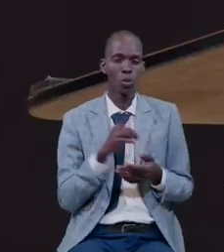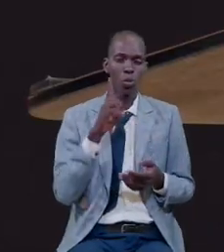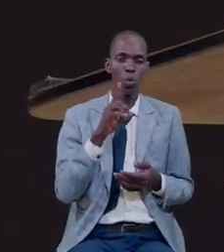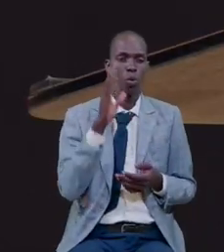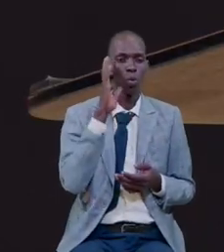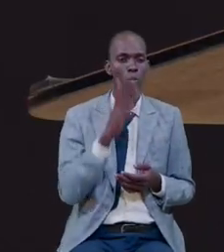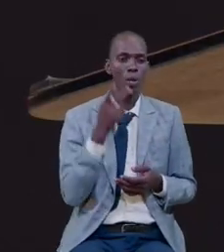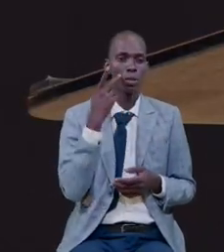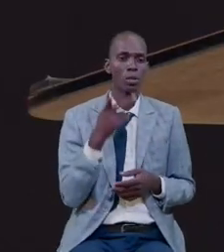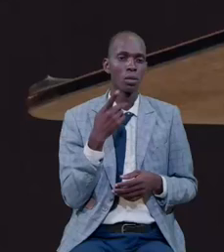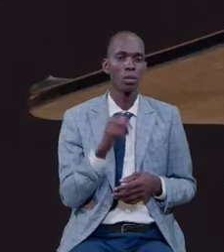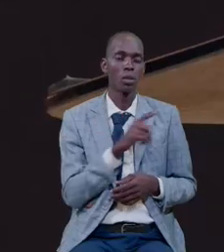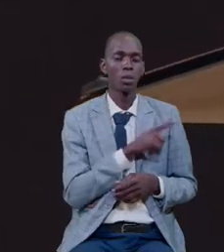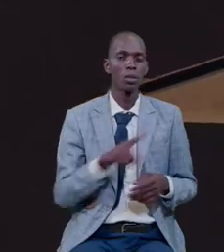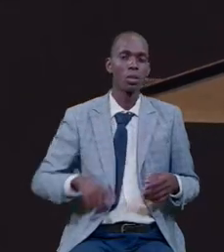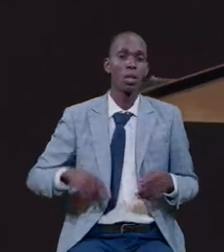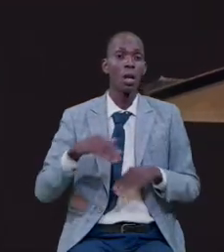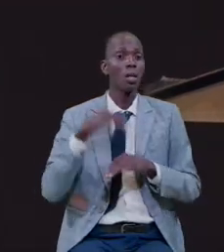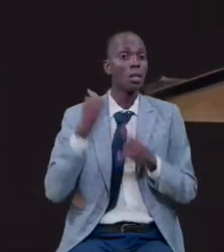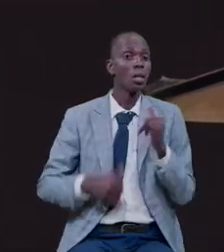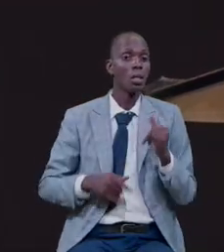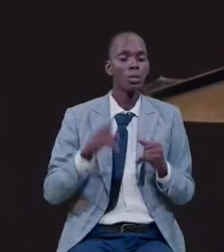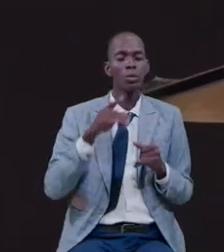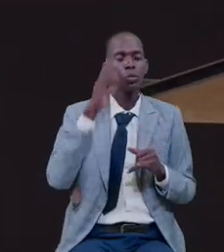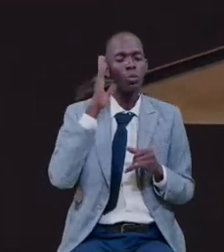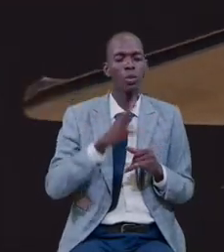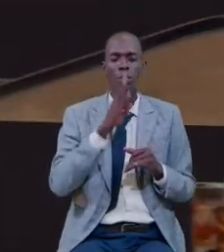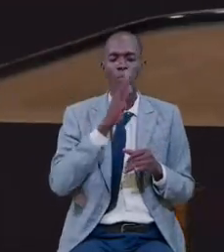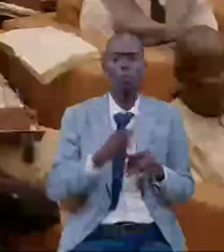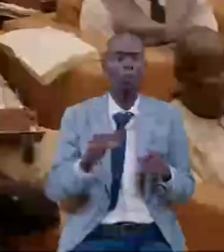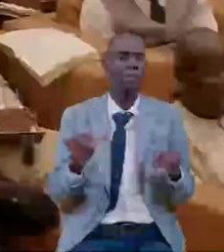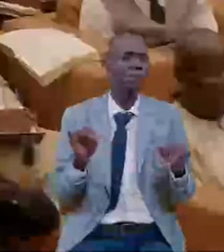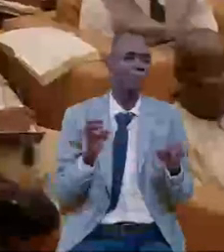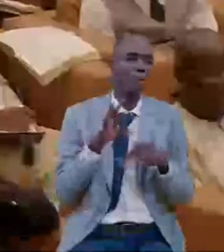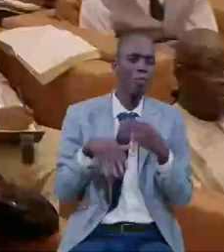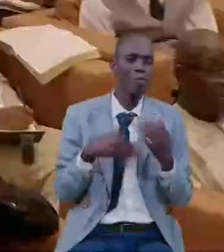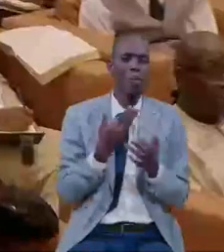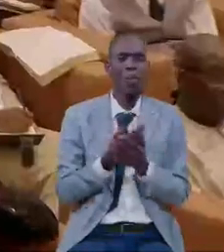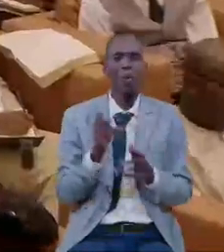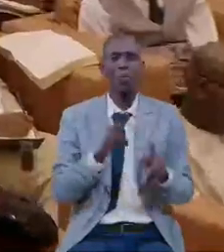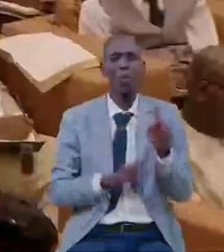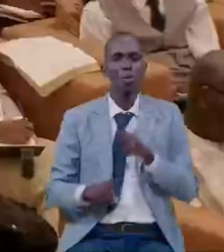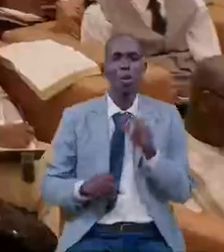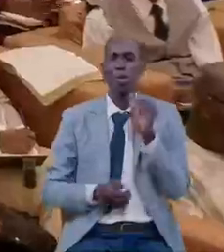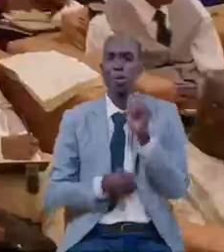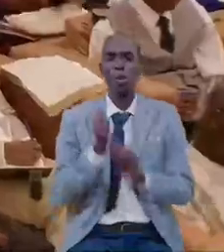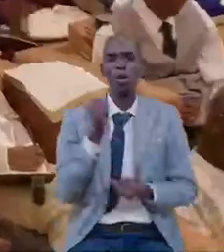Seigneur. À la fin, vous serez le plus misérable de tous les hommes. En